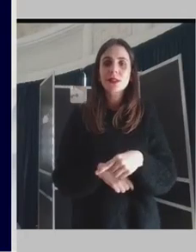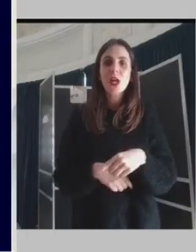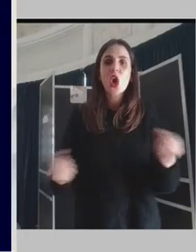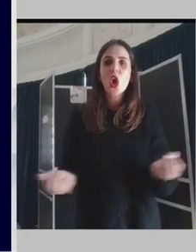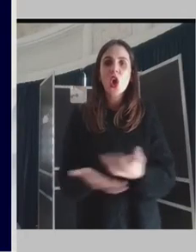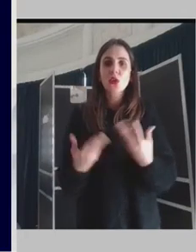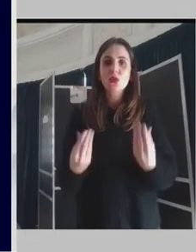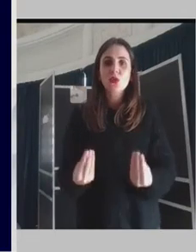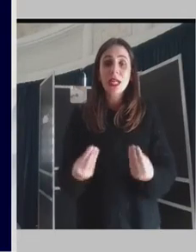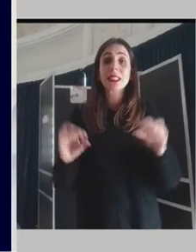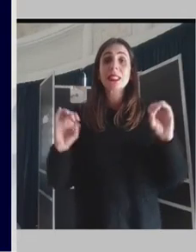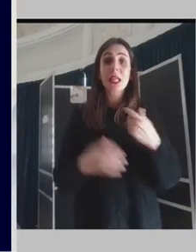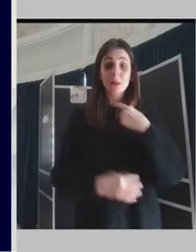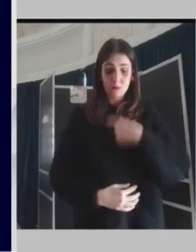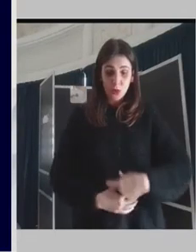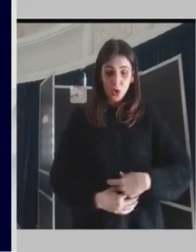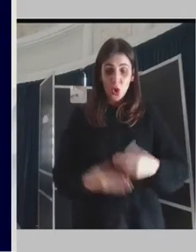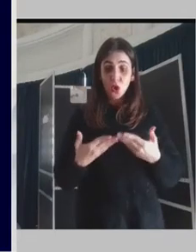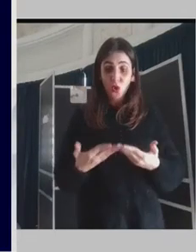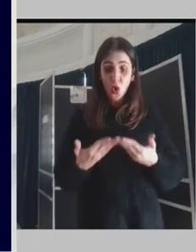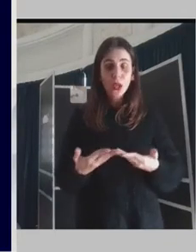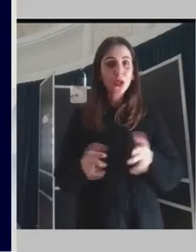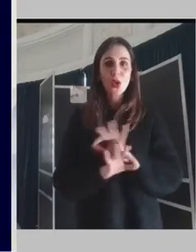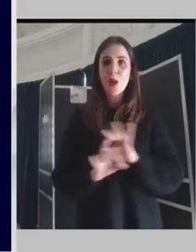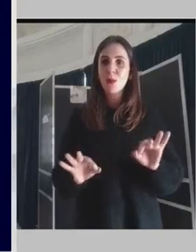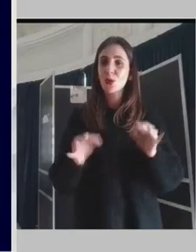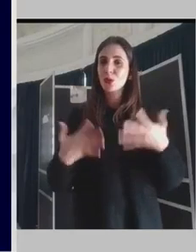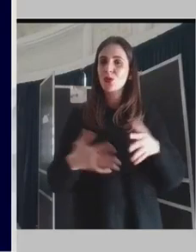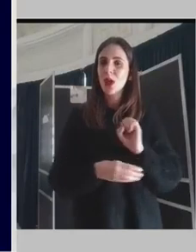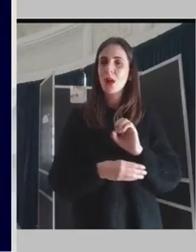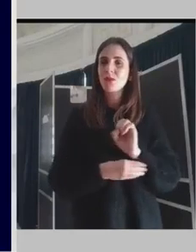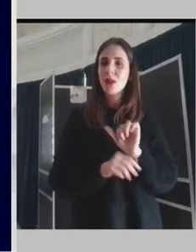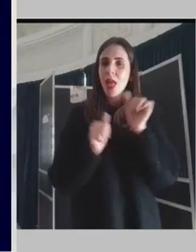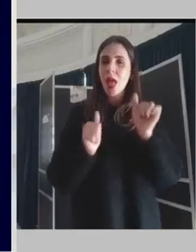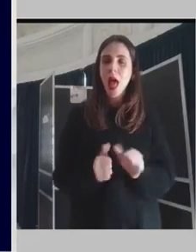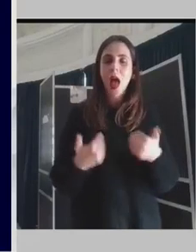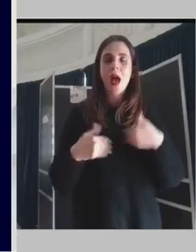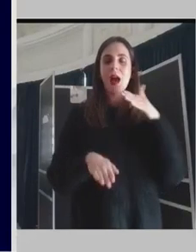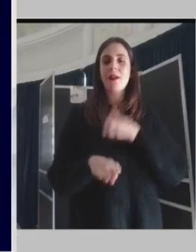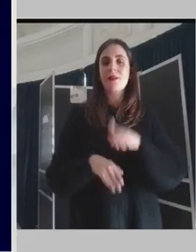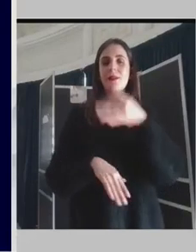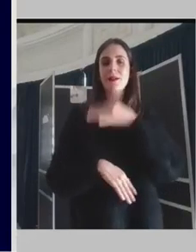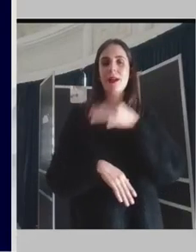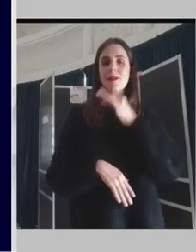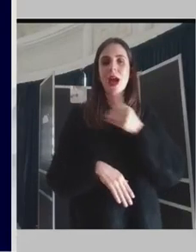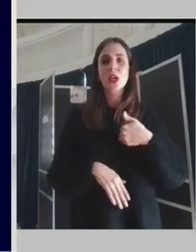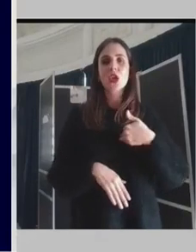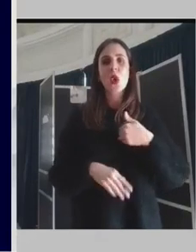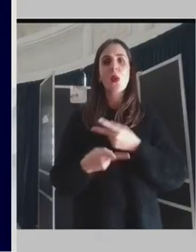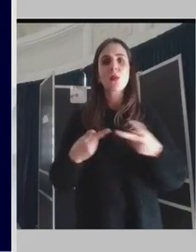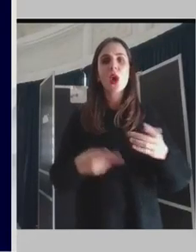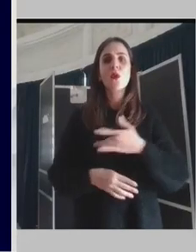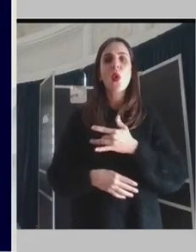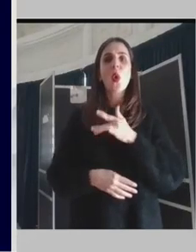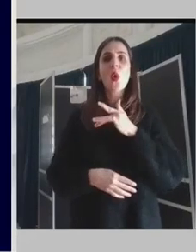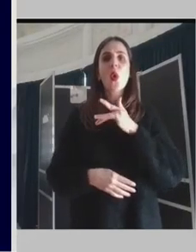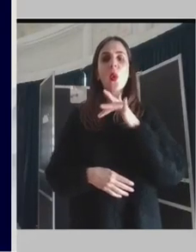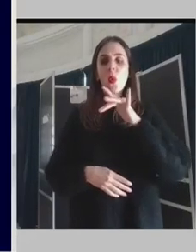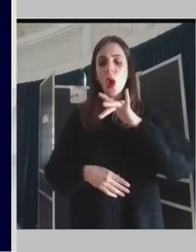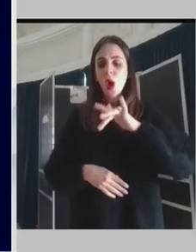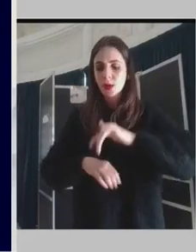il soccorritore è addestrato a farlo, è abituato a farlo e continua a massaggiare esternamente il cuore nella